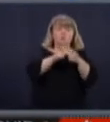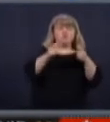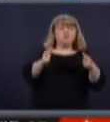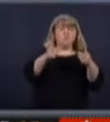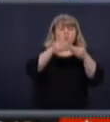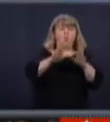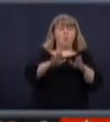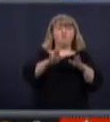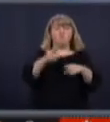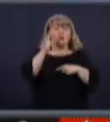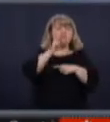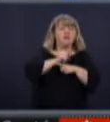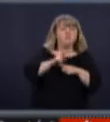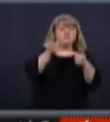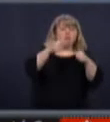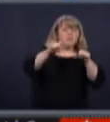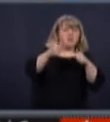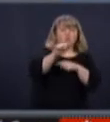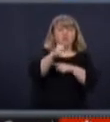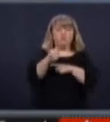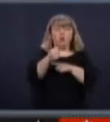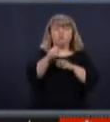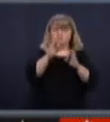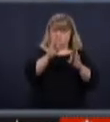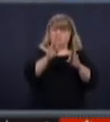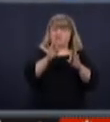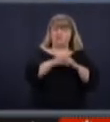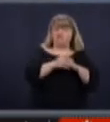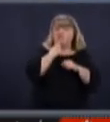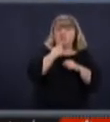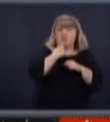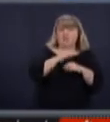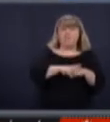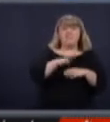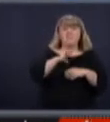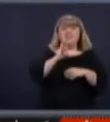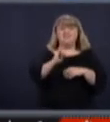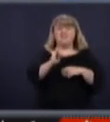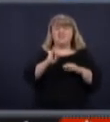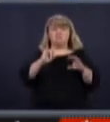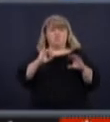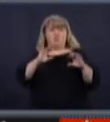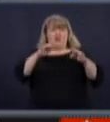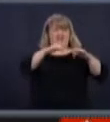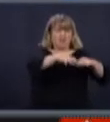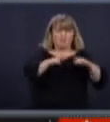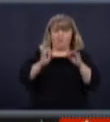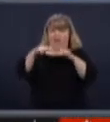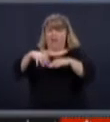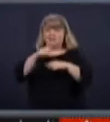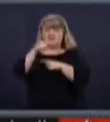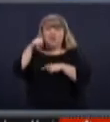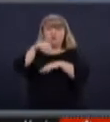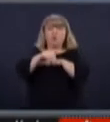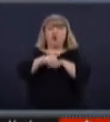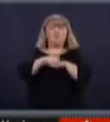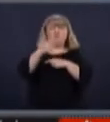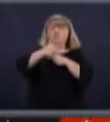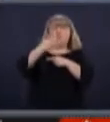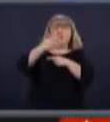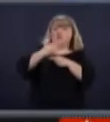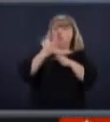chose, enquêter sur 79 ou 90 rassemblements qui ont eu lieu hier soir, pas hier soir, mais il y a 3-4 jours,